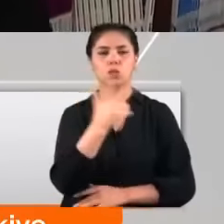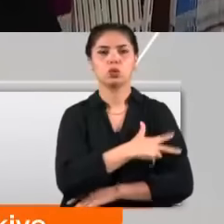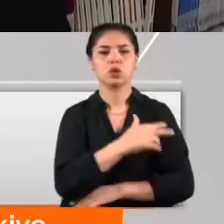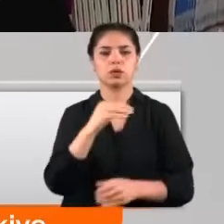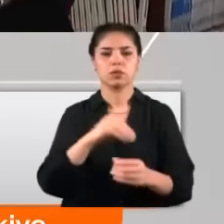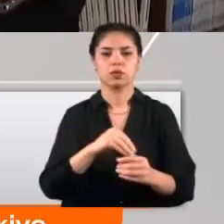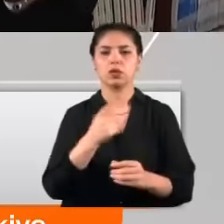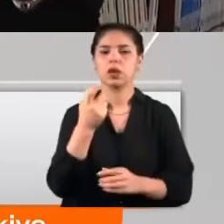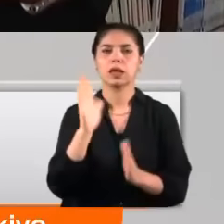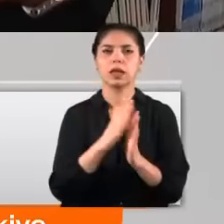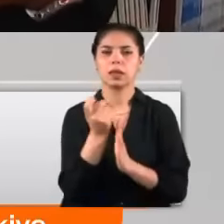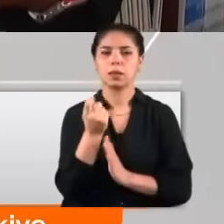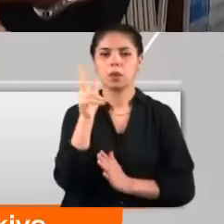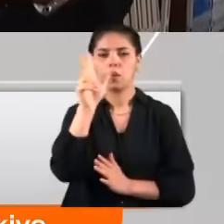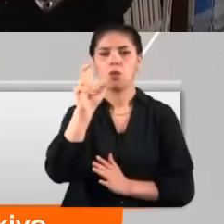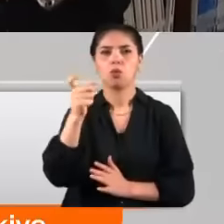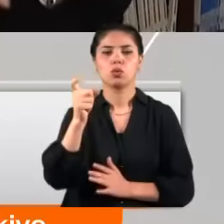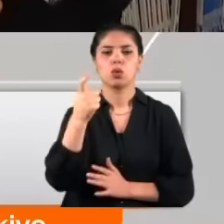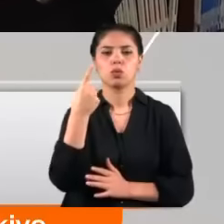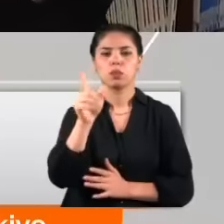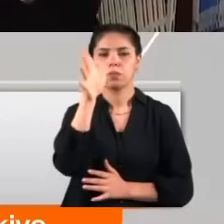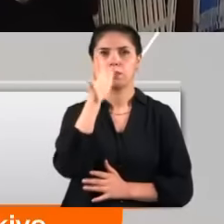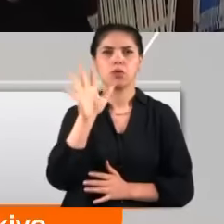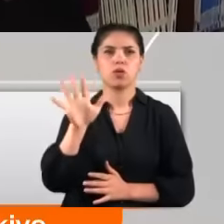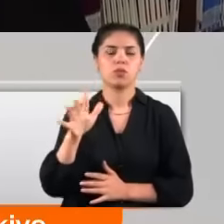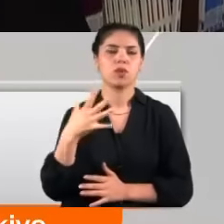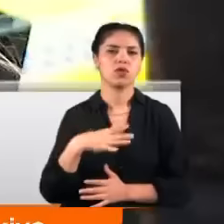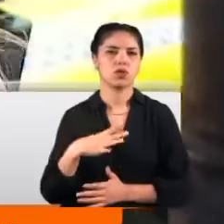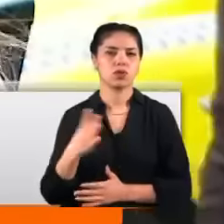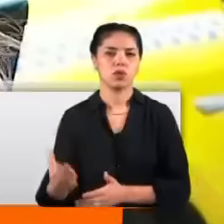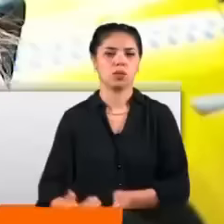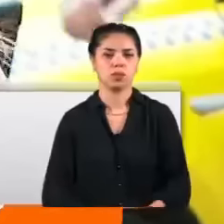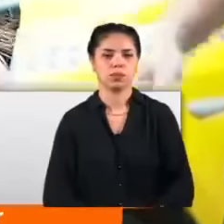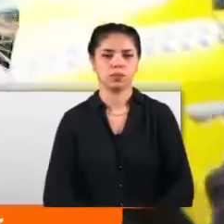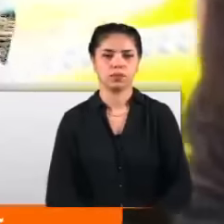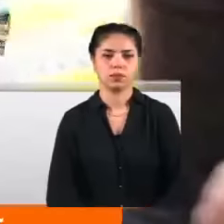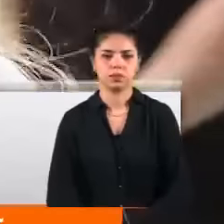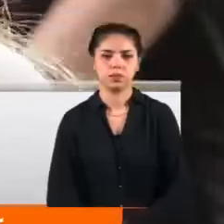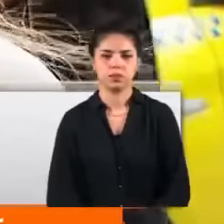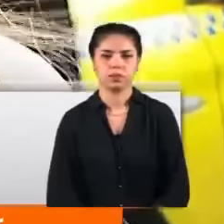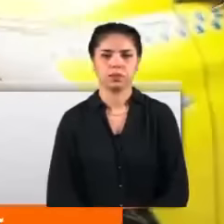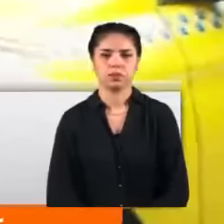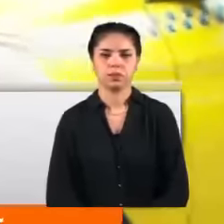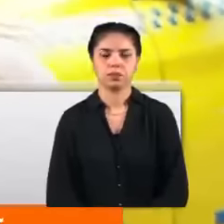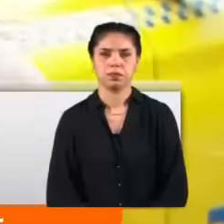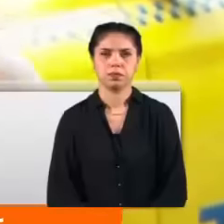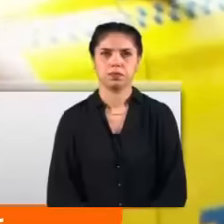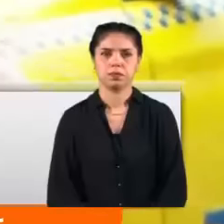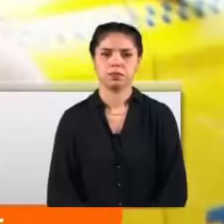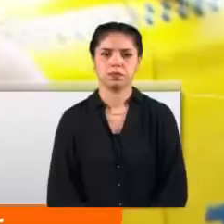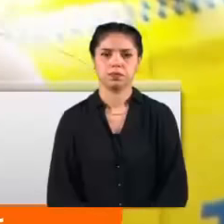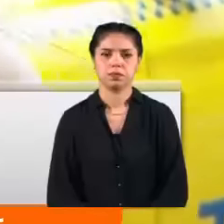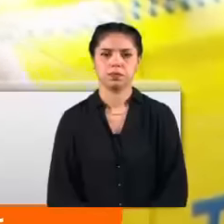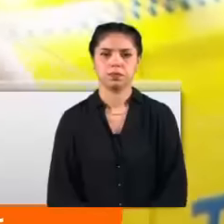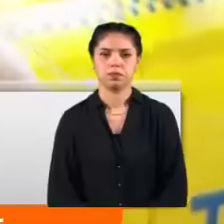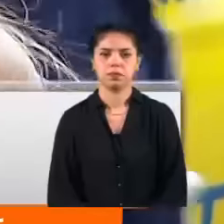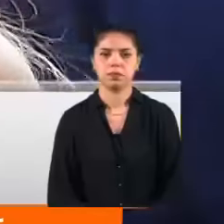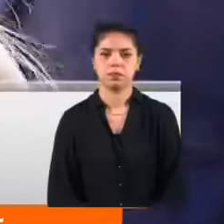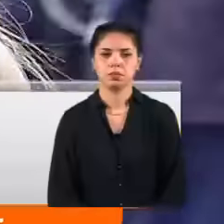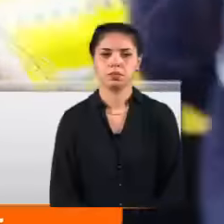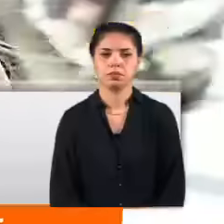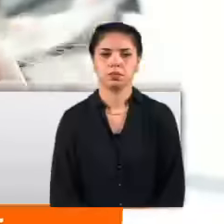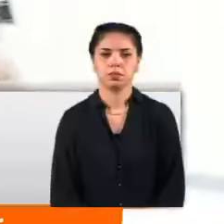için kitap ücreti 39.555 lira istiyor. Aşırı yüksek, kesinlikle katılıyorum yani. Ben de kardeşim, benim de erkek kardeşim